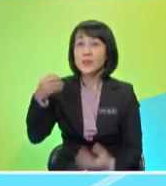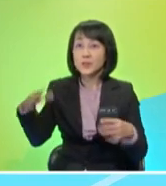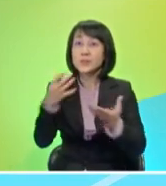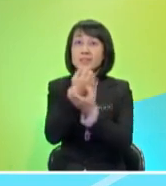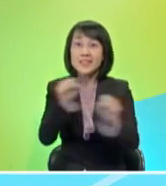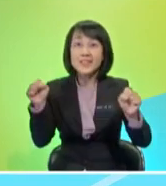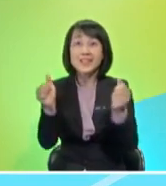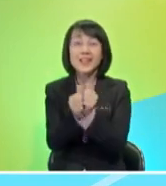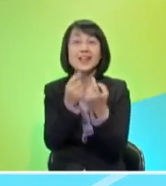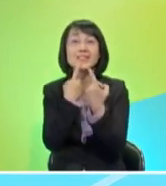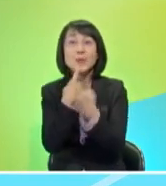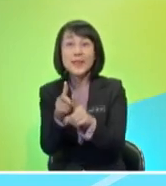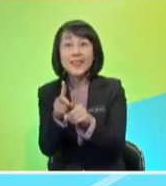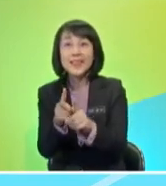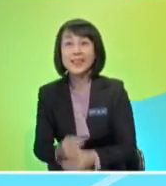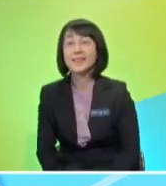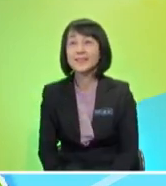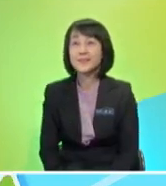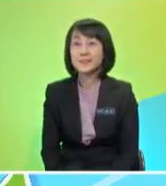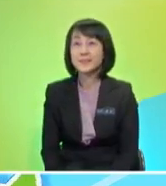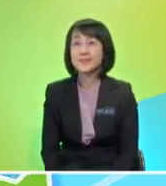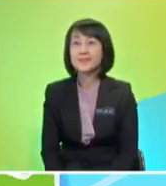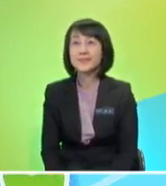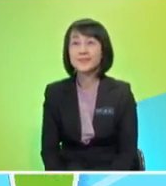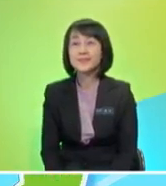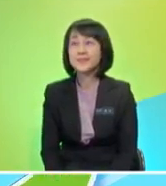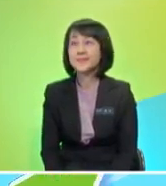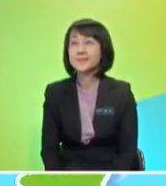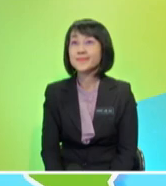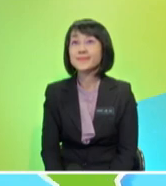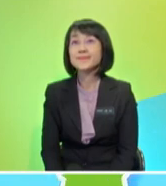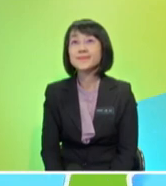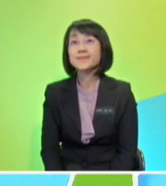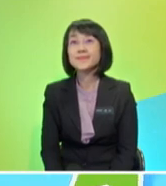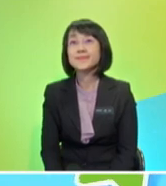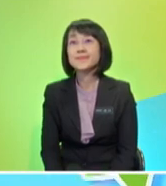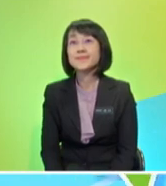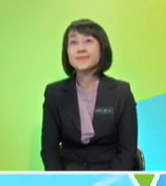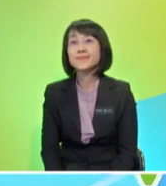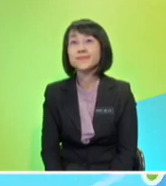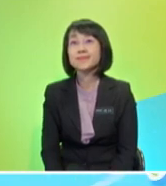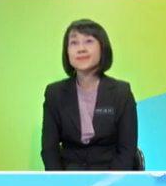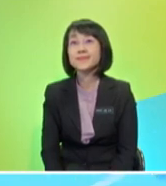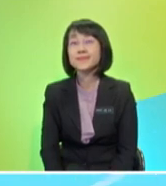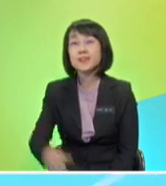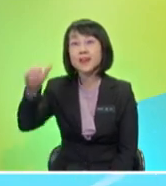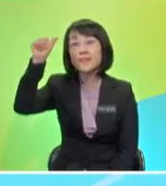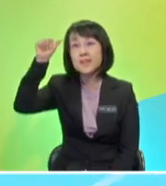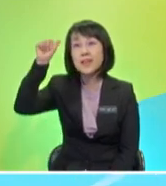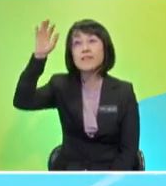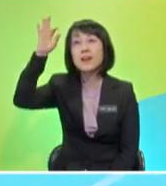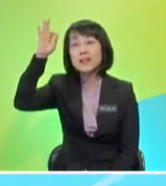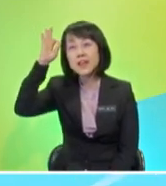cikgu. Okey. Okey. Afiq. Okey, Afiq nampaknya dah siap. Okey. Fatih pun dah